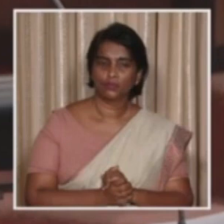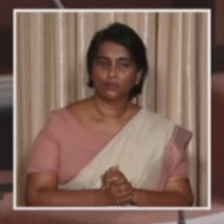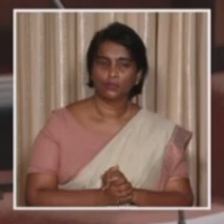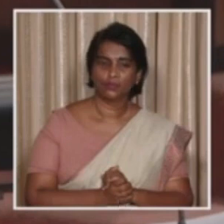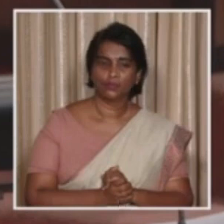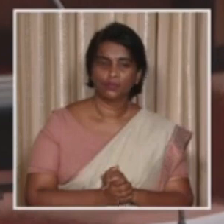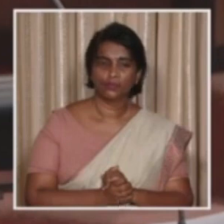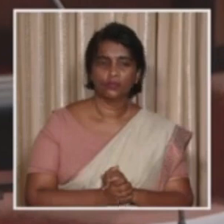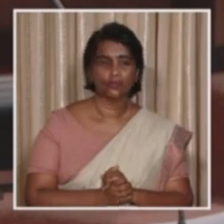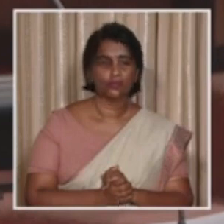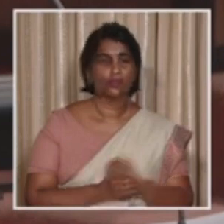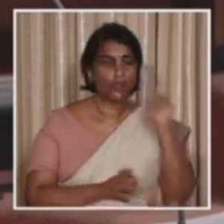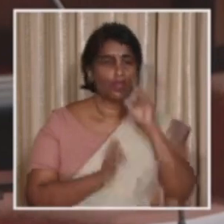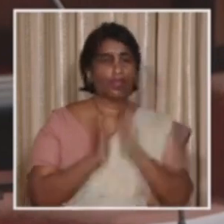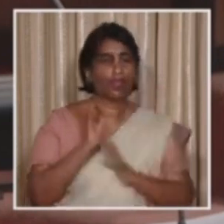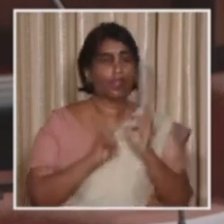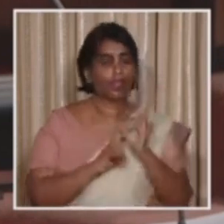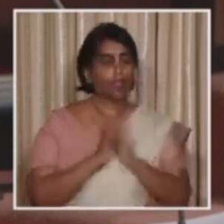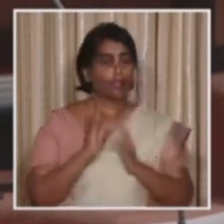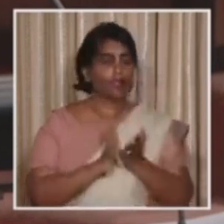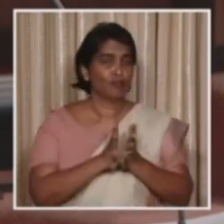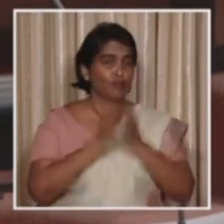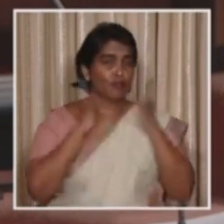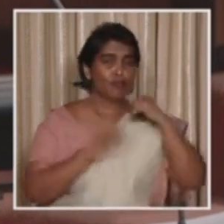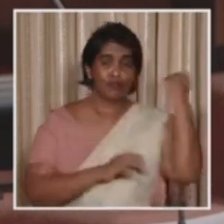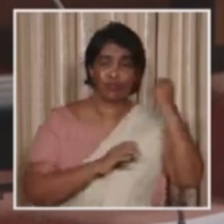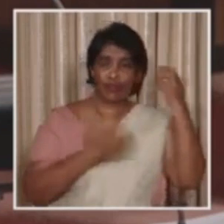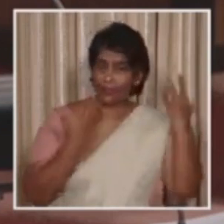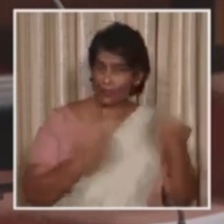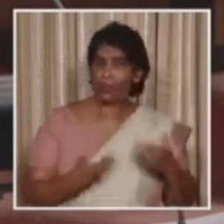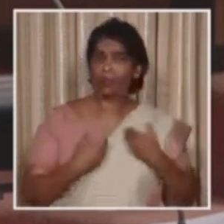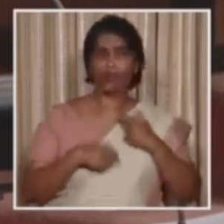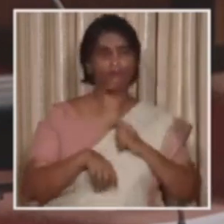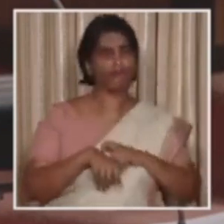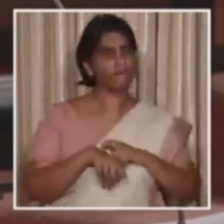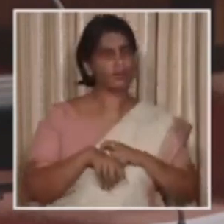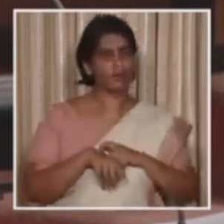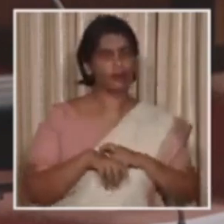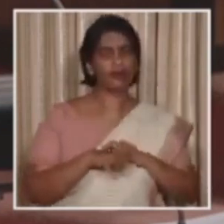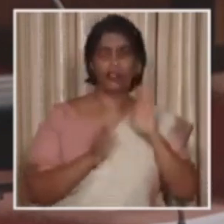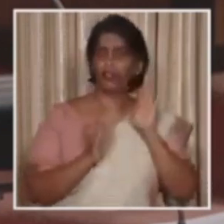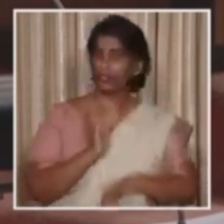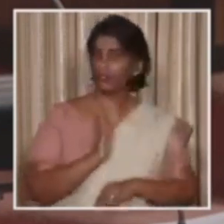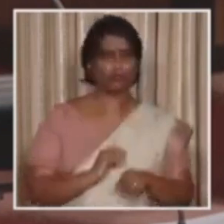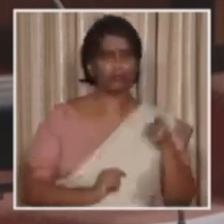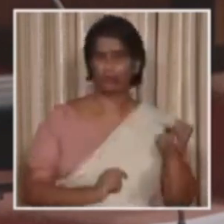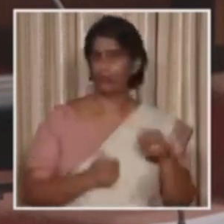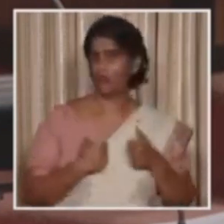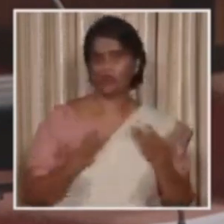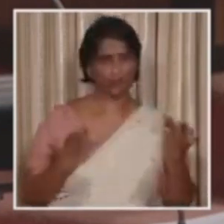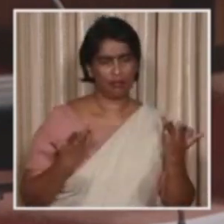ஒவ்வொரு மெம்பரும் கூட பேச பேச விட்டுட்டு நீங்கள் எங்கட டைமில் குறைக்கிறதே அவ்வளவு நீதியாக